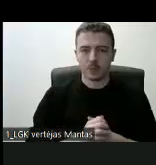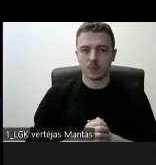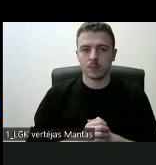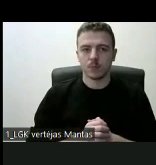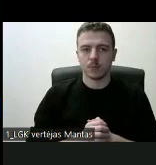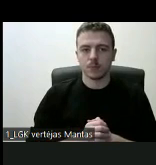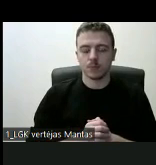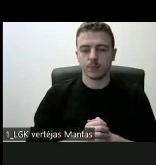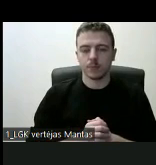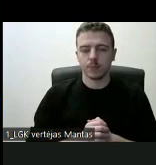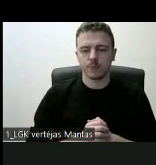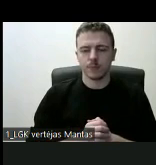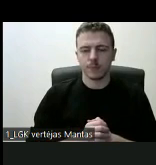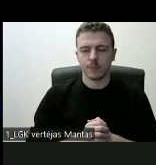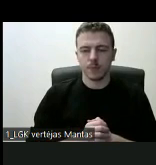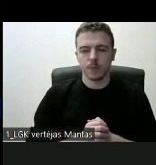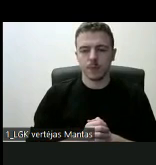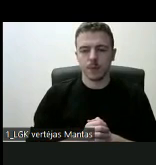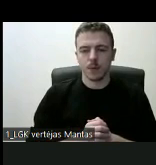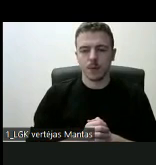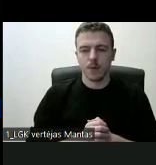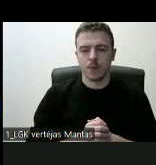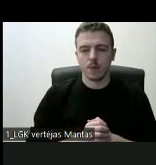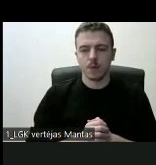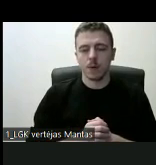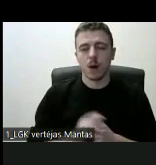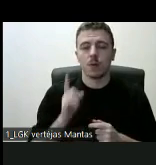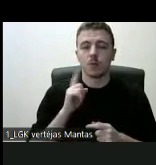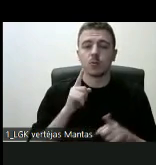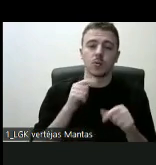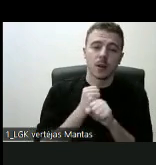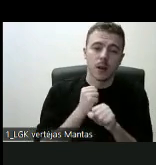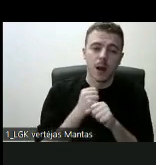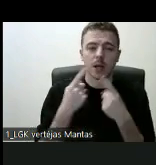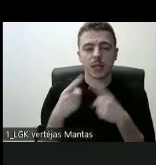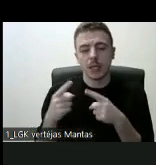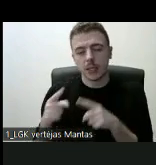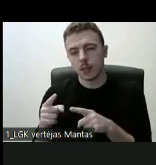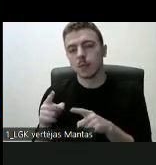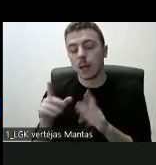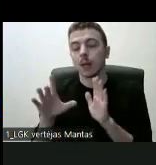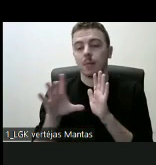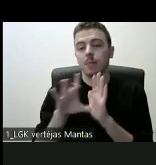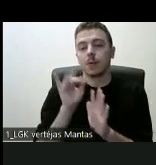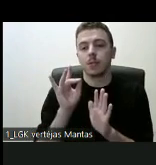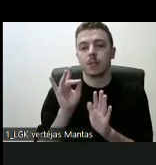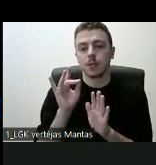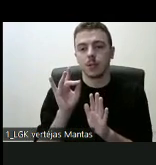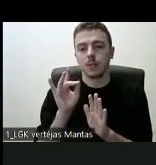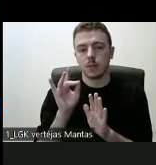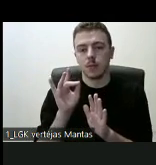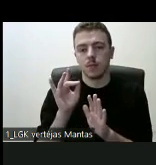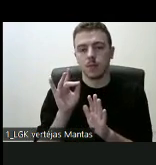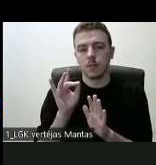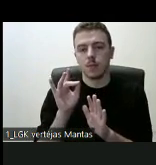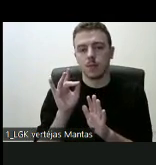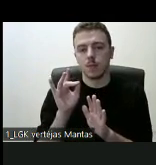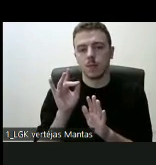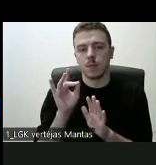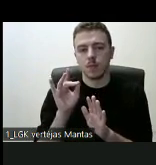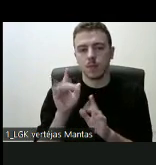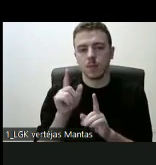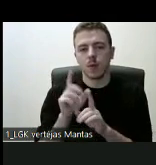Rinktis šitą dalyką ar ką nors kitą. Galite rinktis komunikaciją visą programą arba bendravimą,